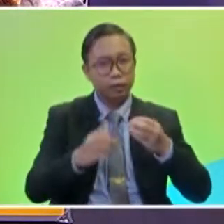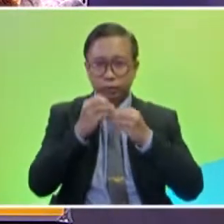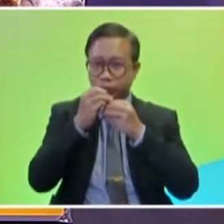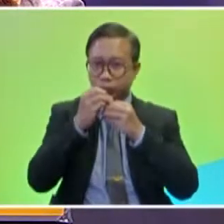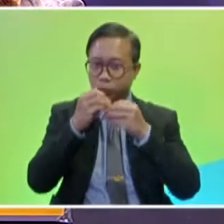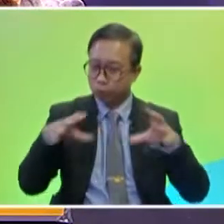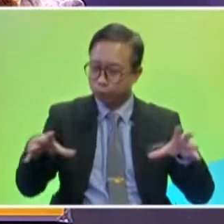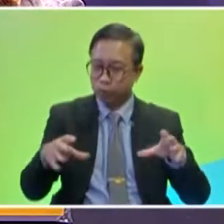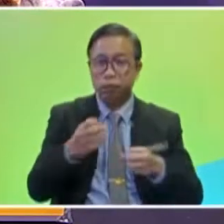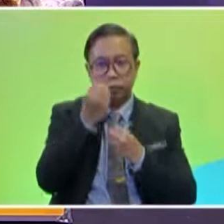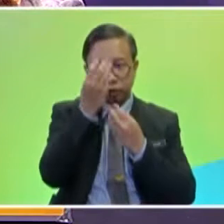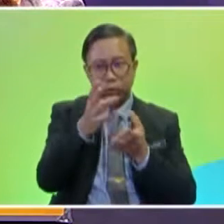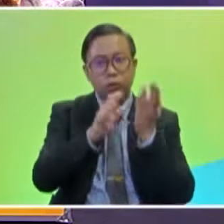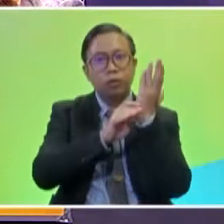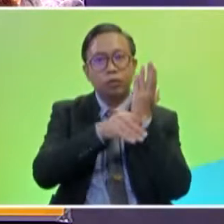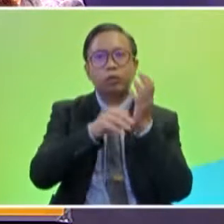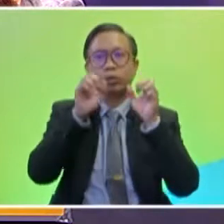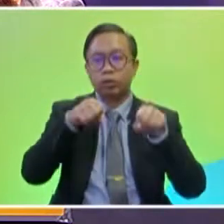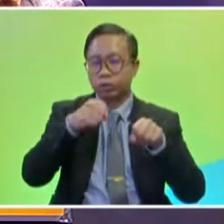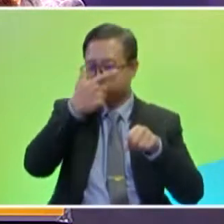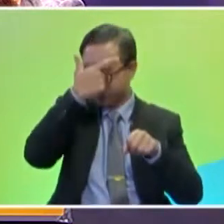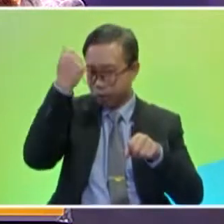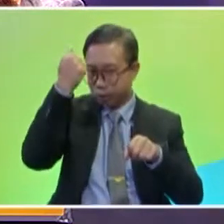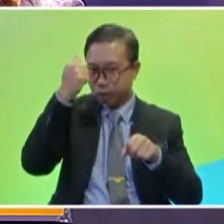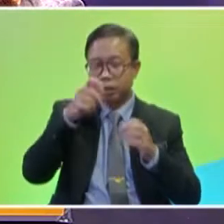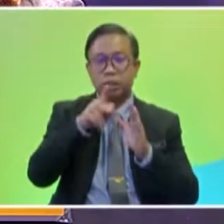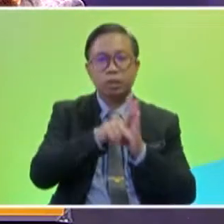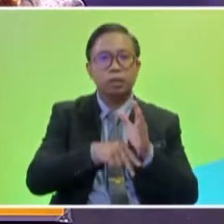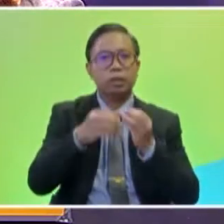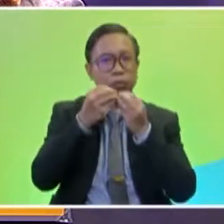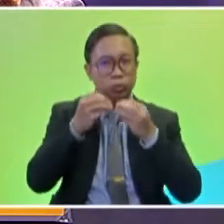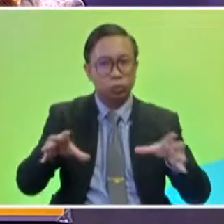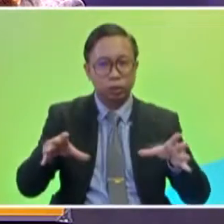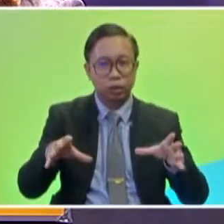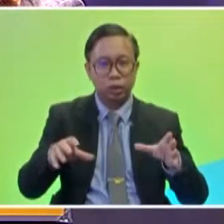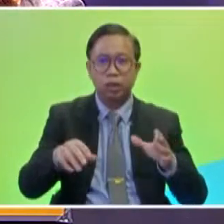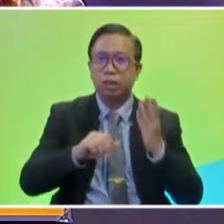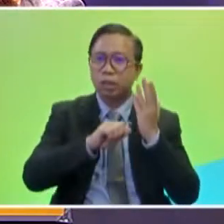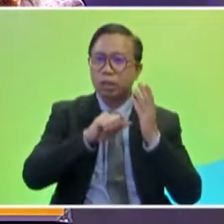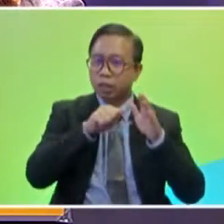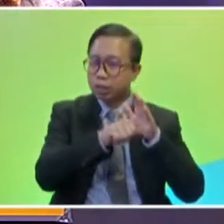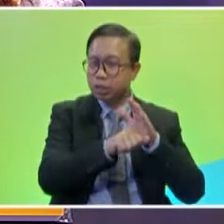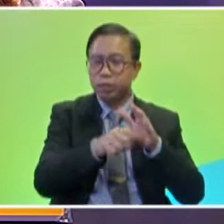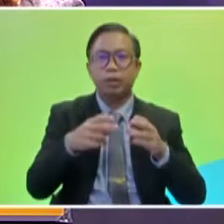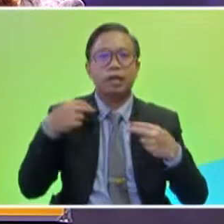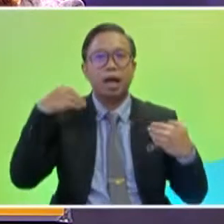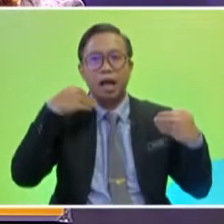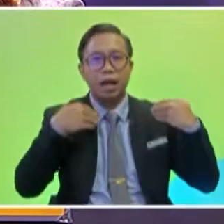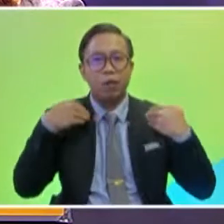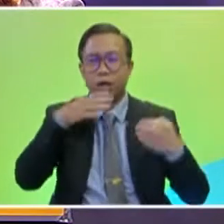berjanji menyatakan by Cikgu faktor-faktor yang menyebabkan kepupusan aja cukup usai hewan yang tumbuhan